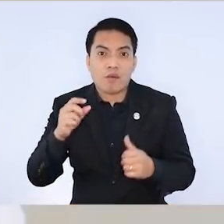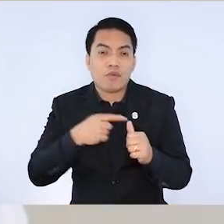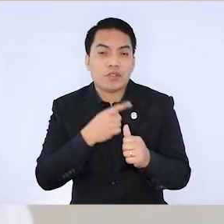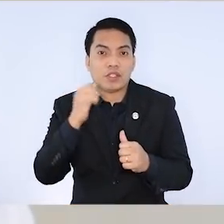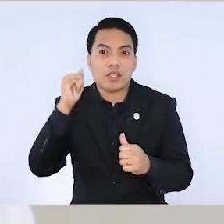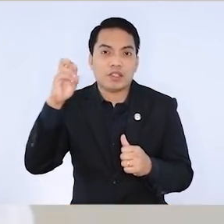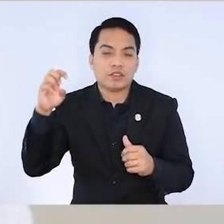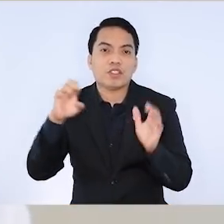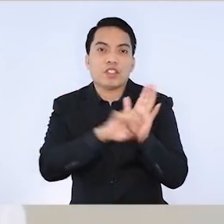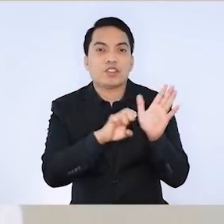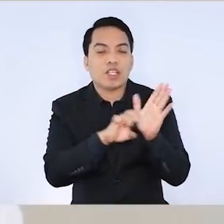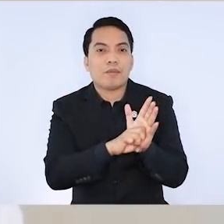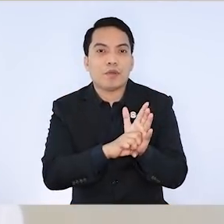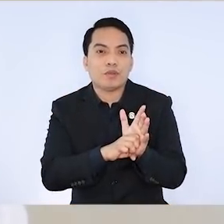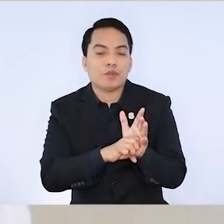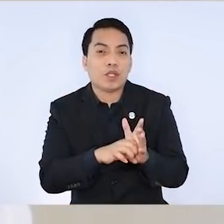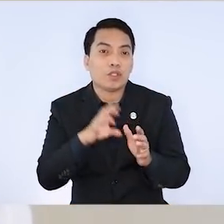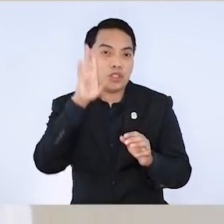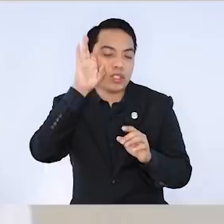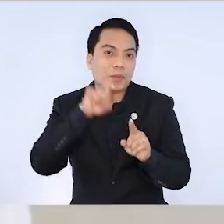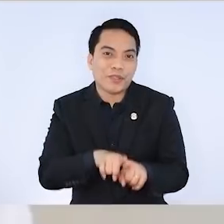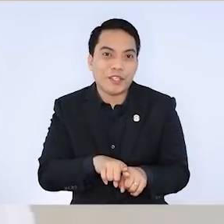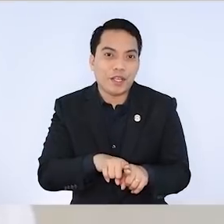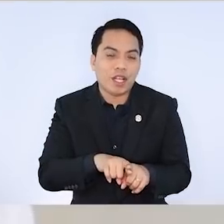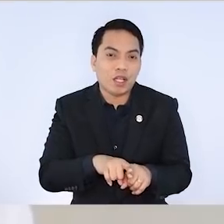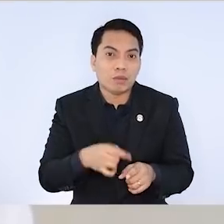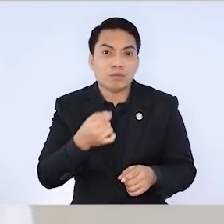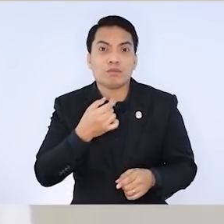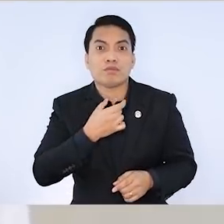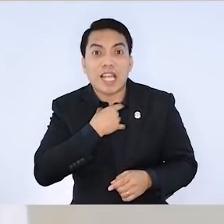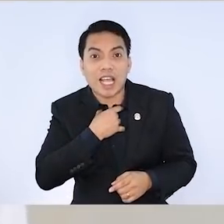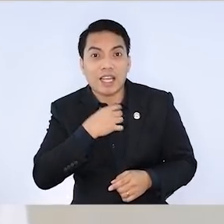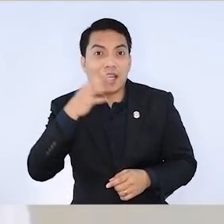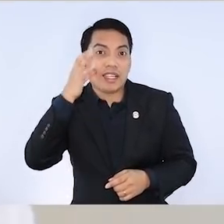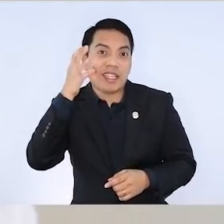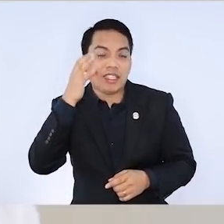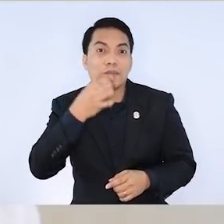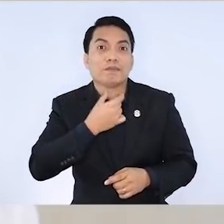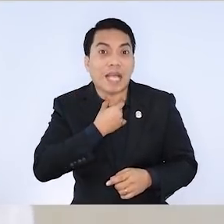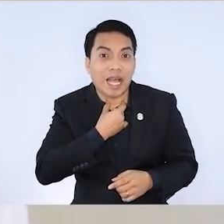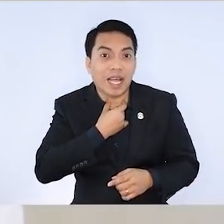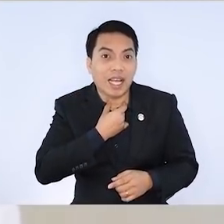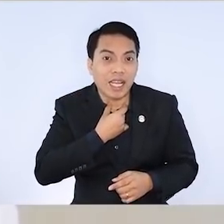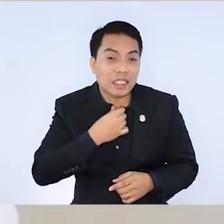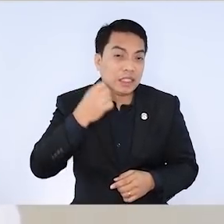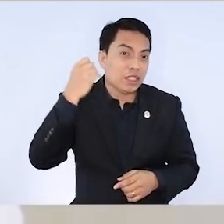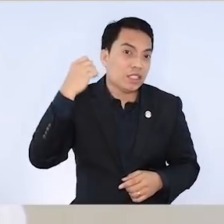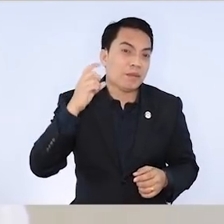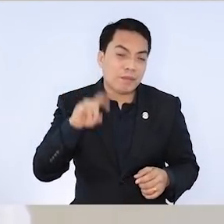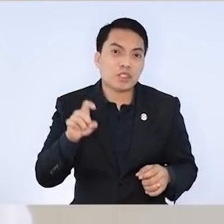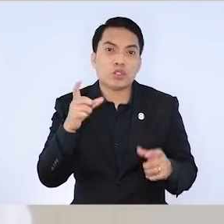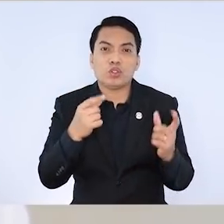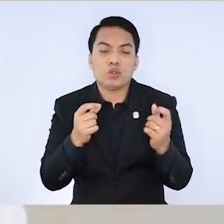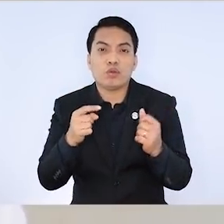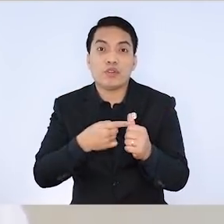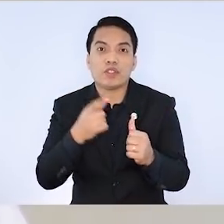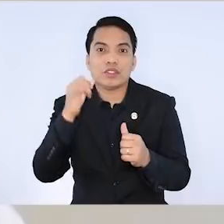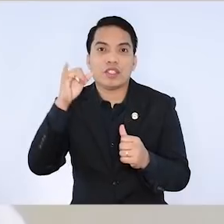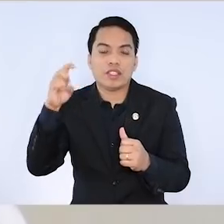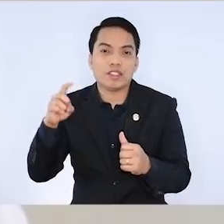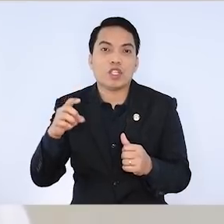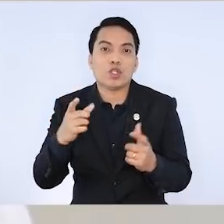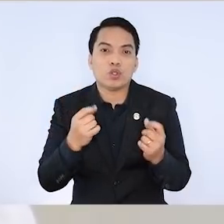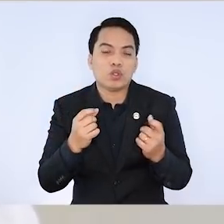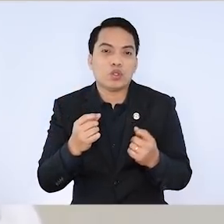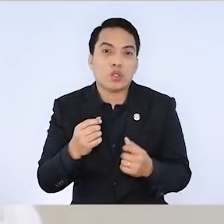isang kapatid ay na-choke ng candy sa kanyang lalamunan, bumara. Agad na gawa natin ang paunang lunas sa paraang itap natin